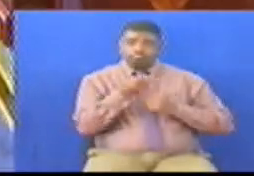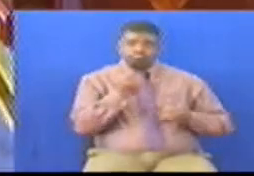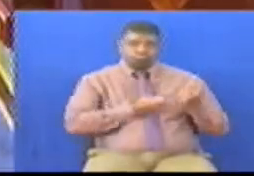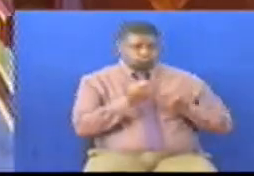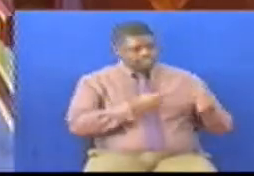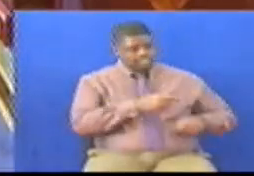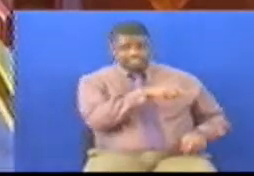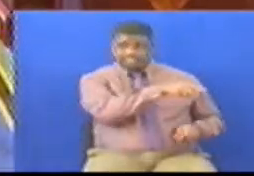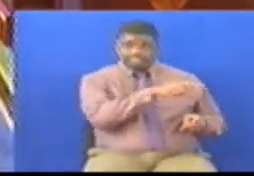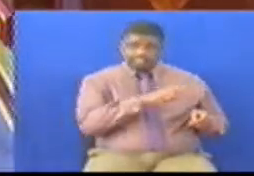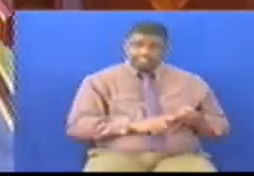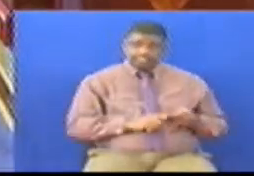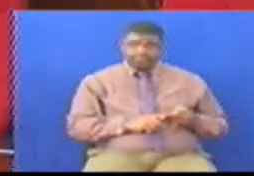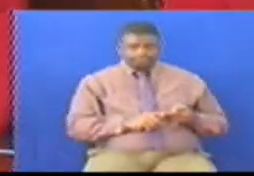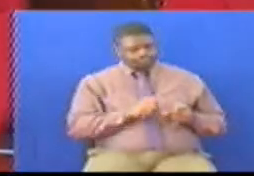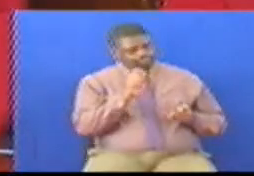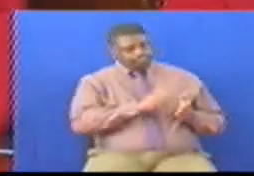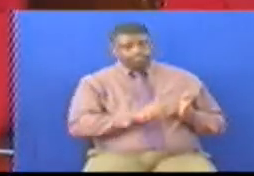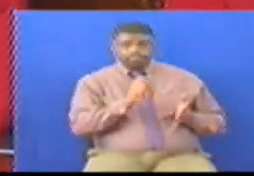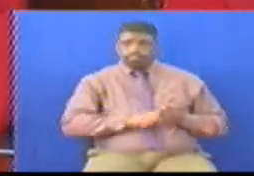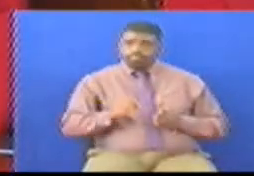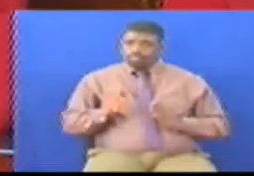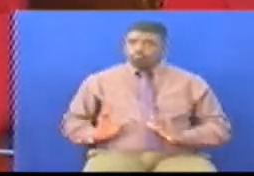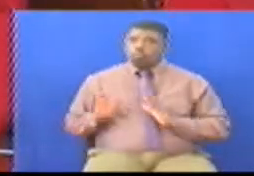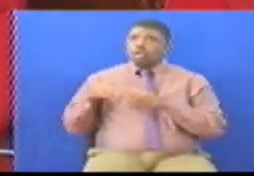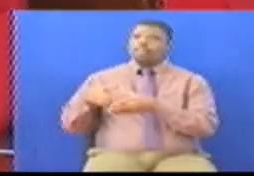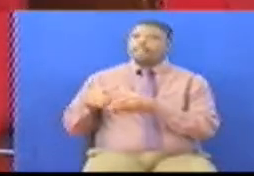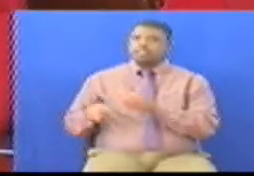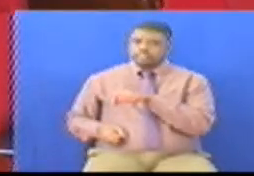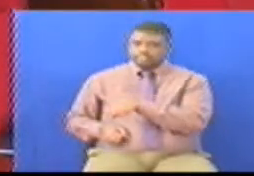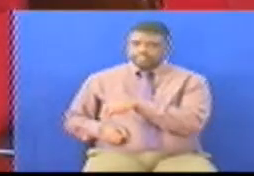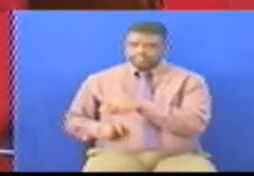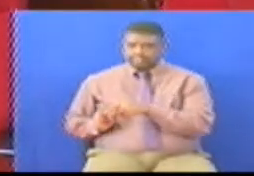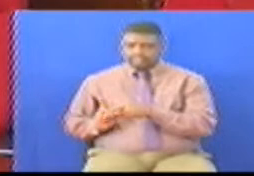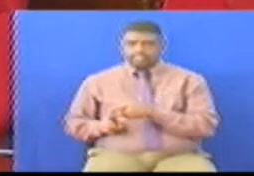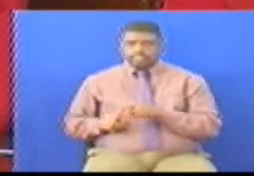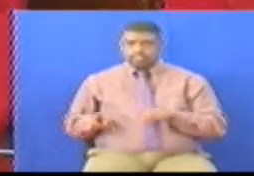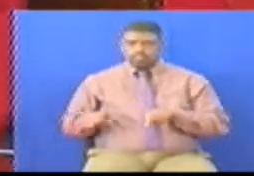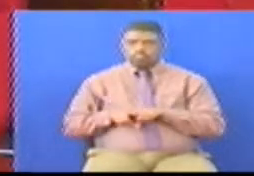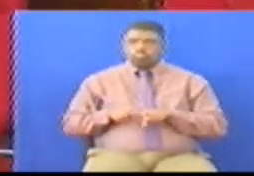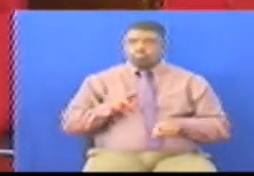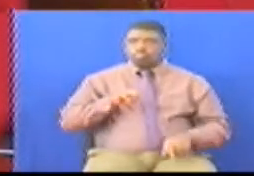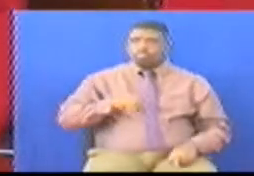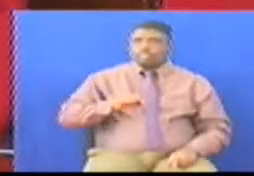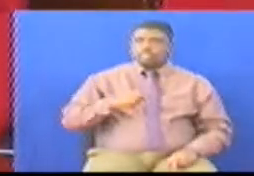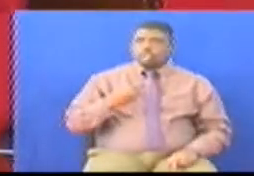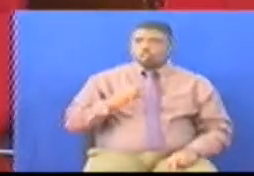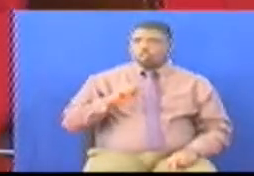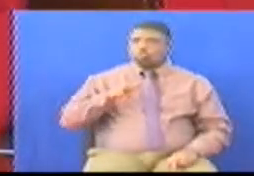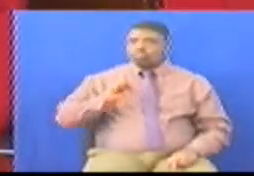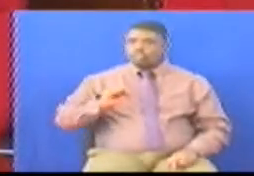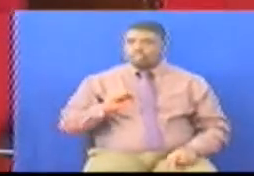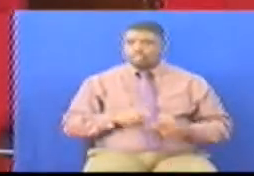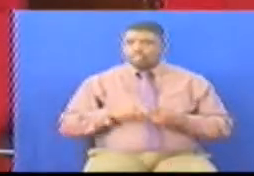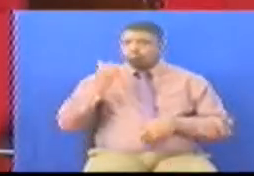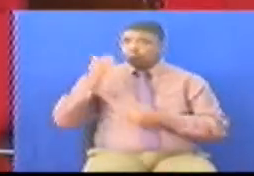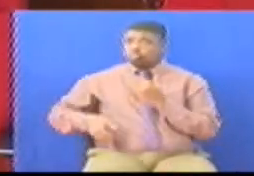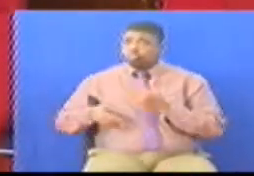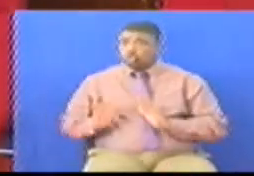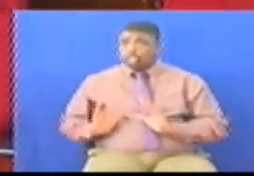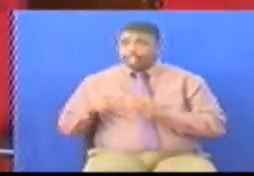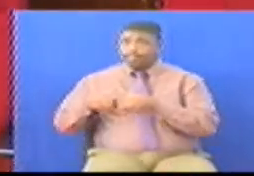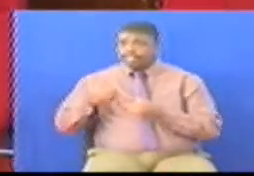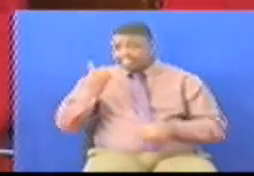Chikokoto, makatibu wa kamati ndugu Eric Maseke na ndugu Wilfred Magova. Mheshimiwa Spika, mwisho, kamati inatambua